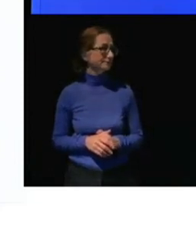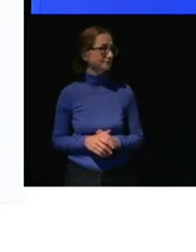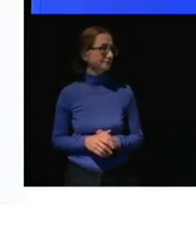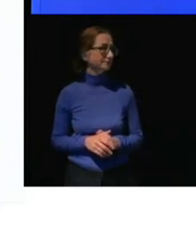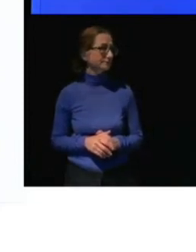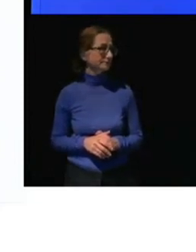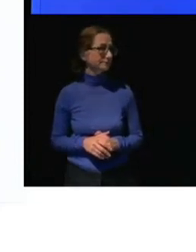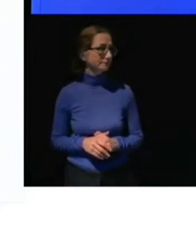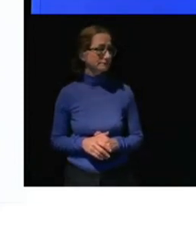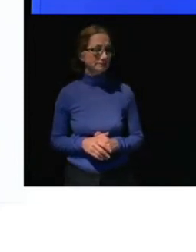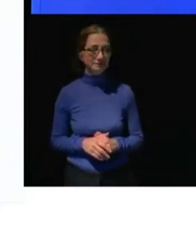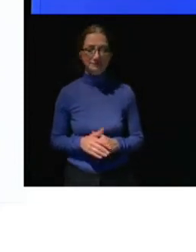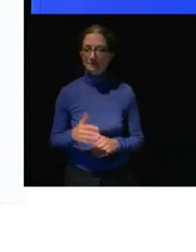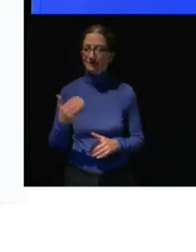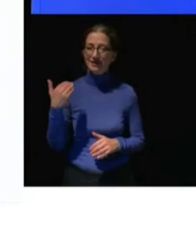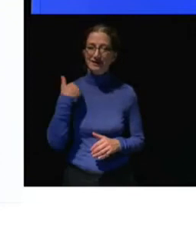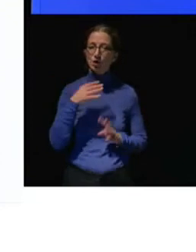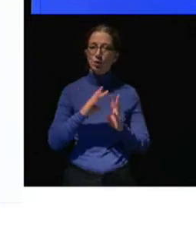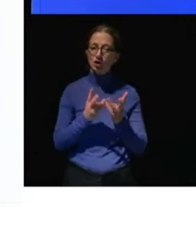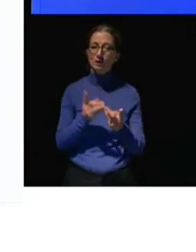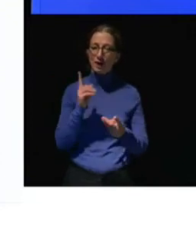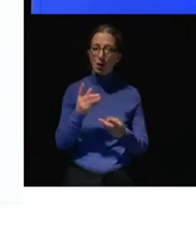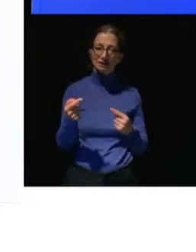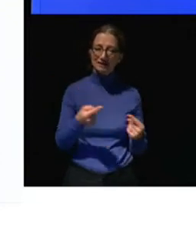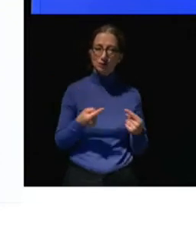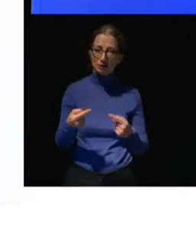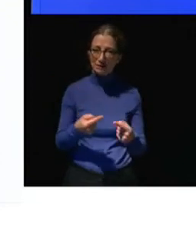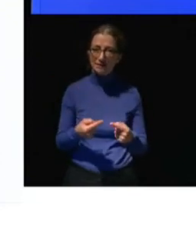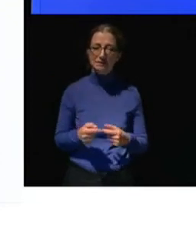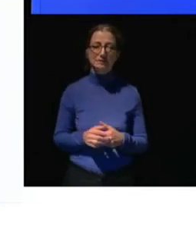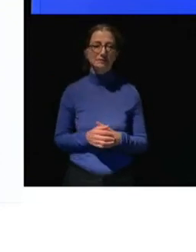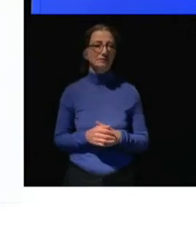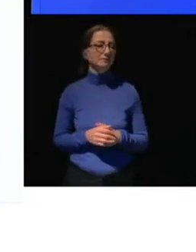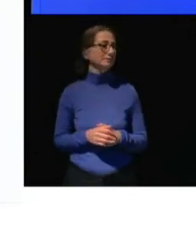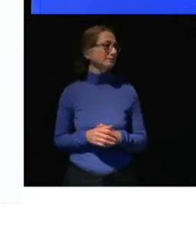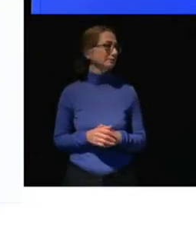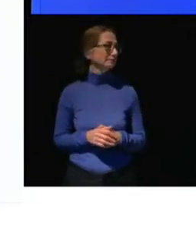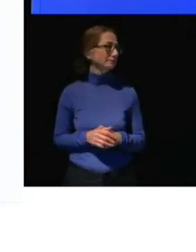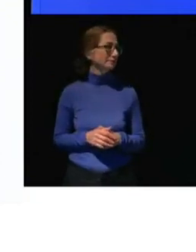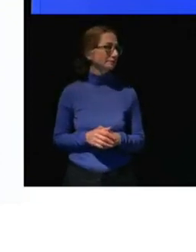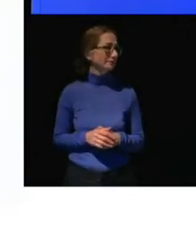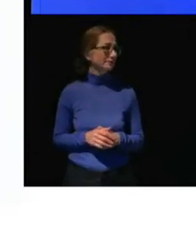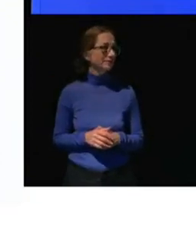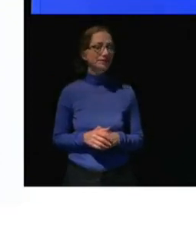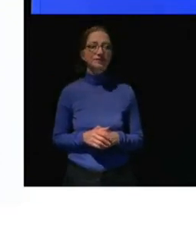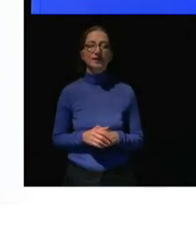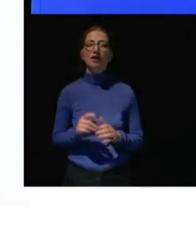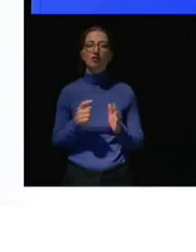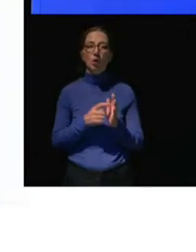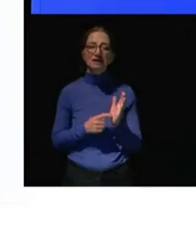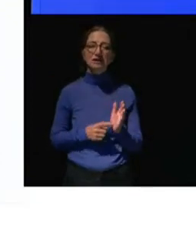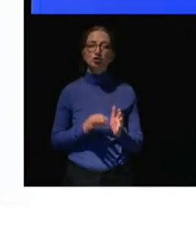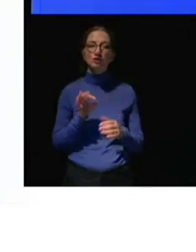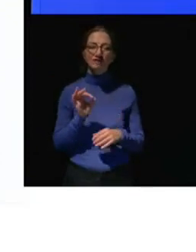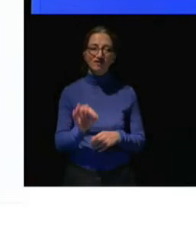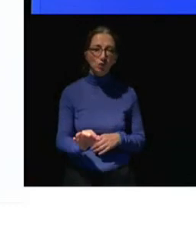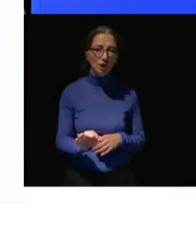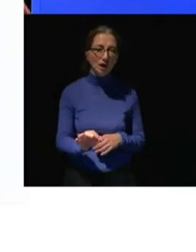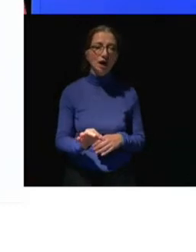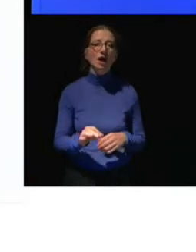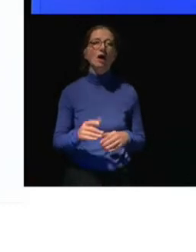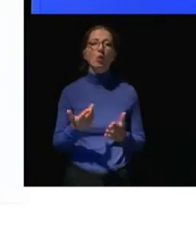Das hatten wir gestern im Workshop auch diskutiert, es kam, glaube ich, nicht so hier groß vor. Die Voraussetzung für und der Anspruch